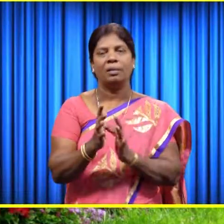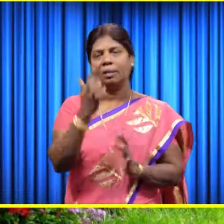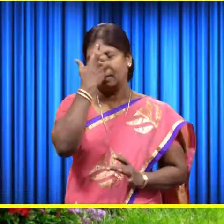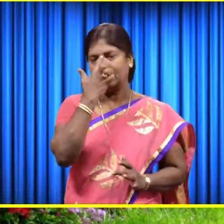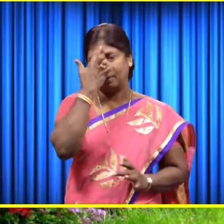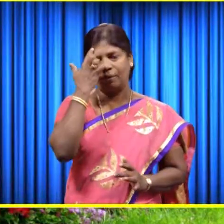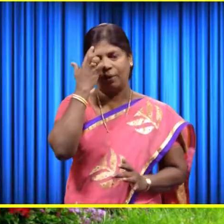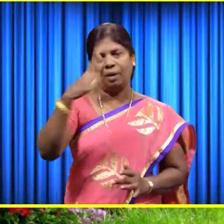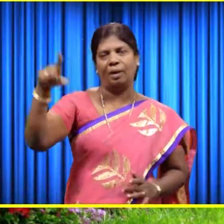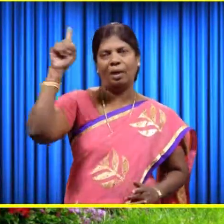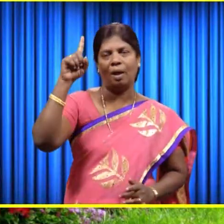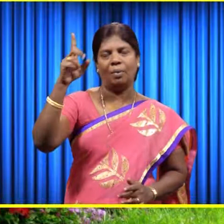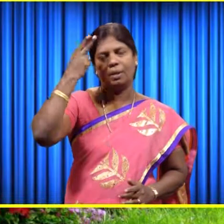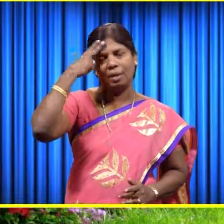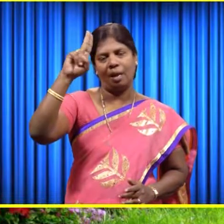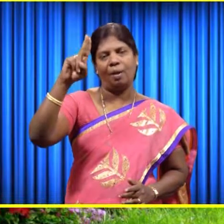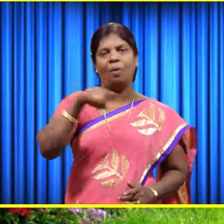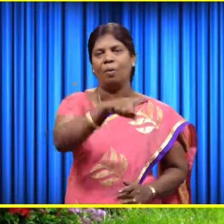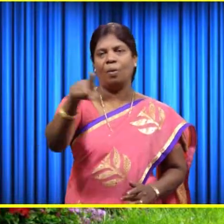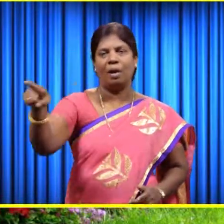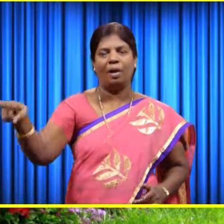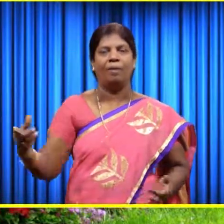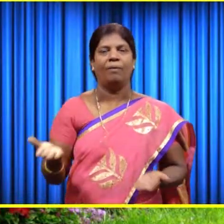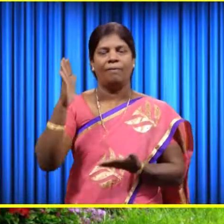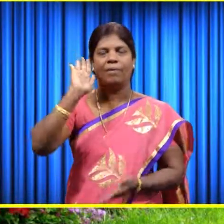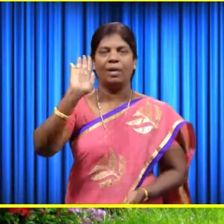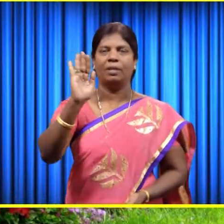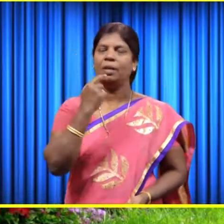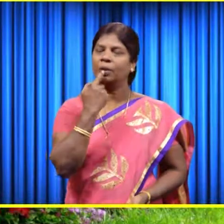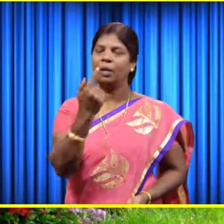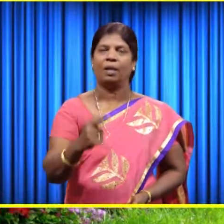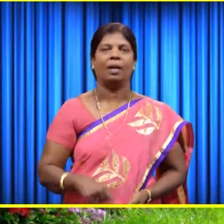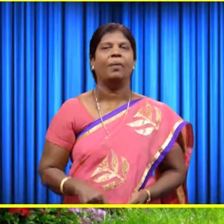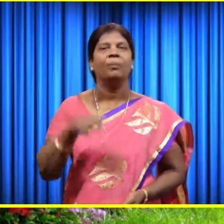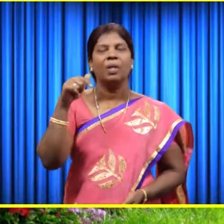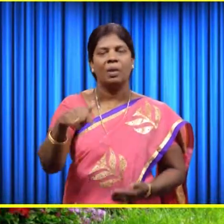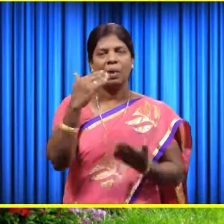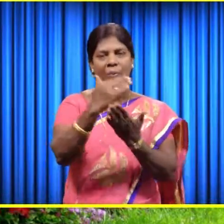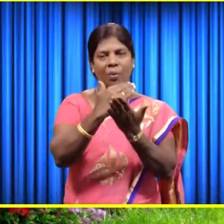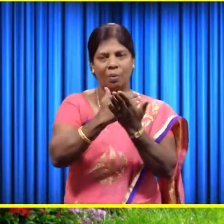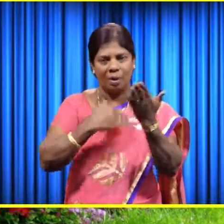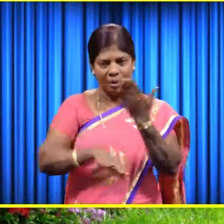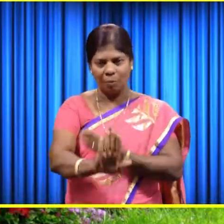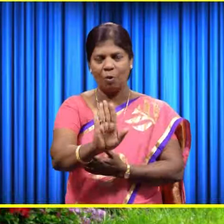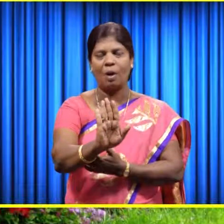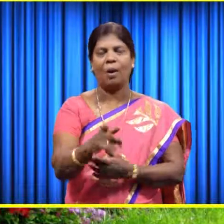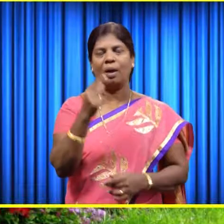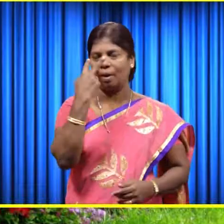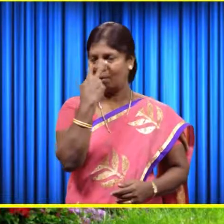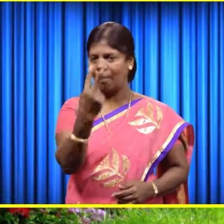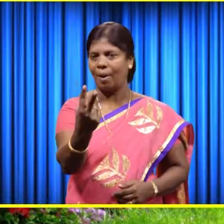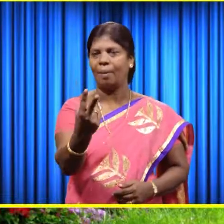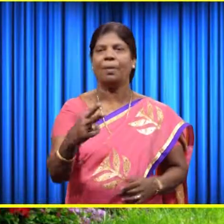ஆண்டவராகிய இயேசு கிறிஸ்துவின் திருப்பெயரிலே உங்களை நான் வாழ்த்துகிறேன். இந்த நிகழ்ச்சியின் மூலமாய் உங்களை